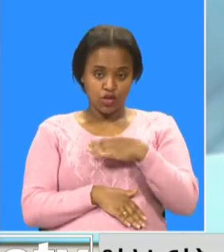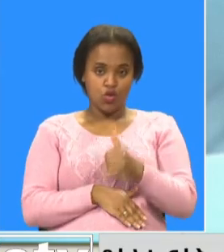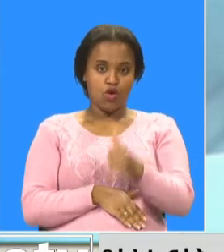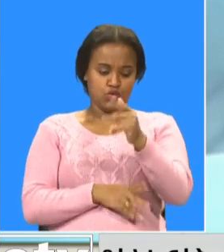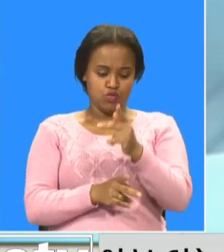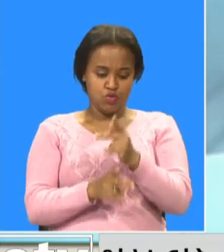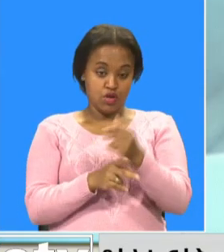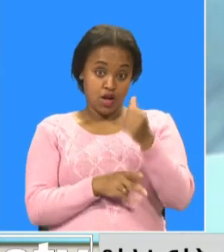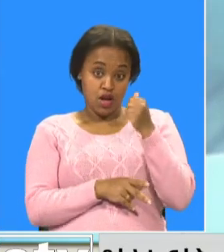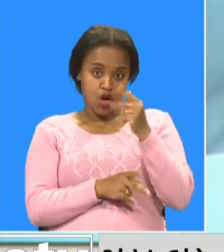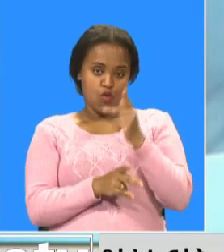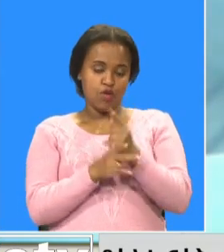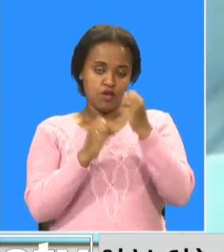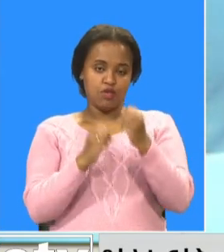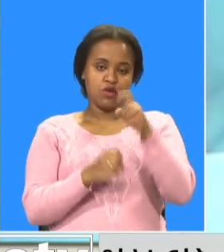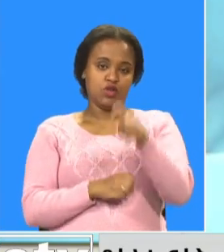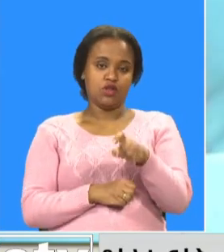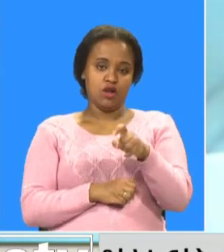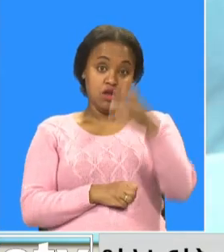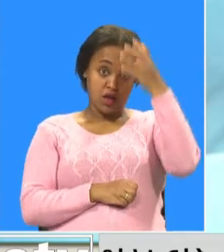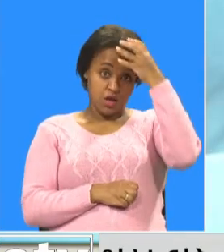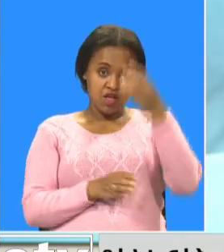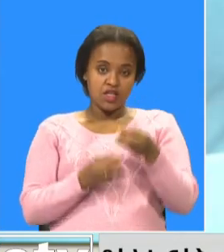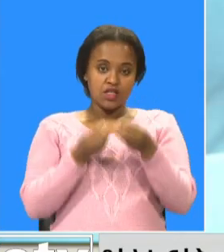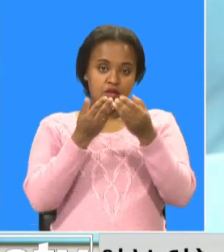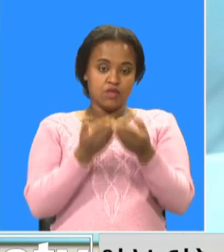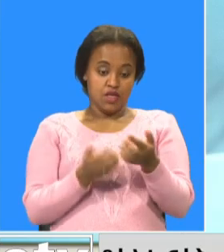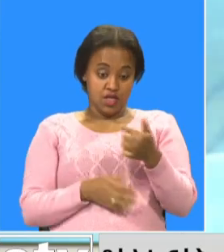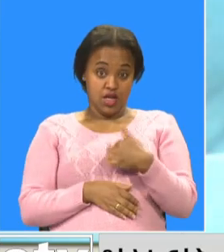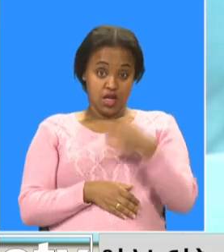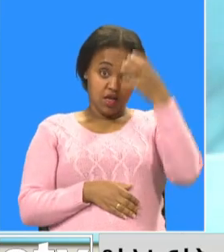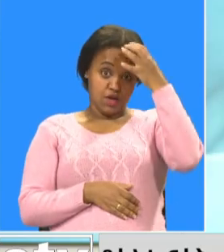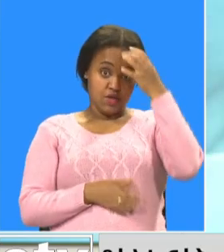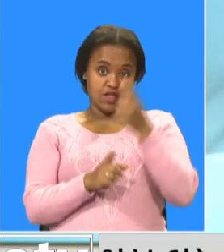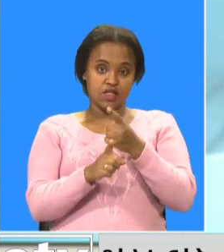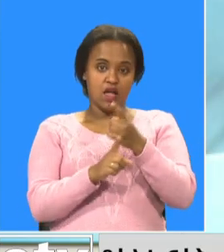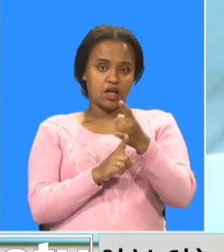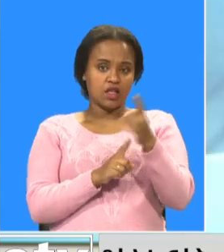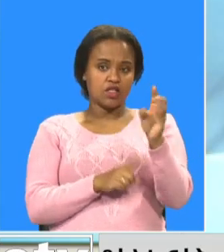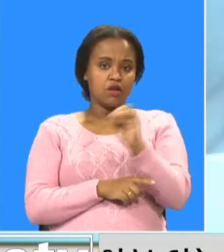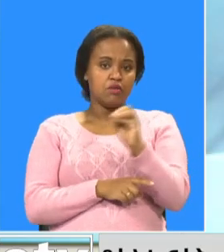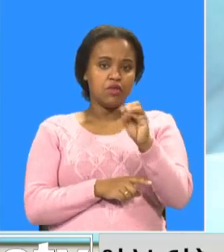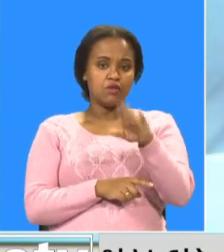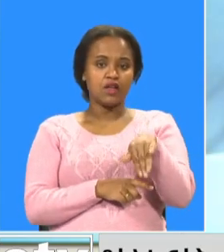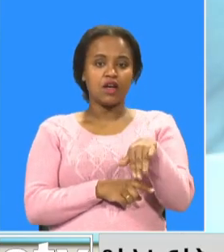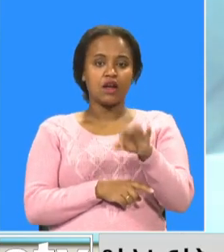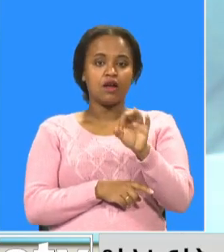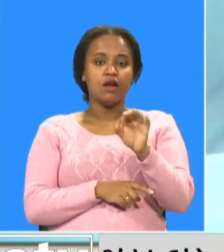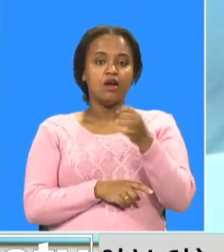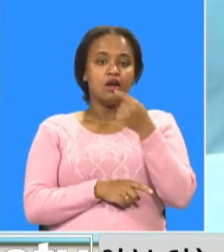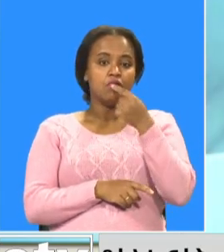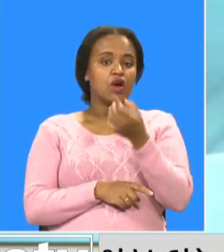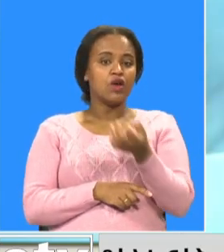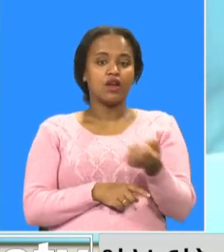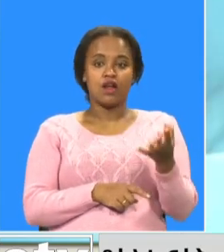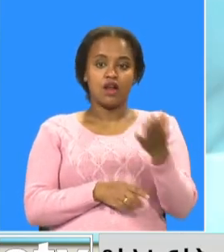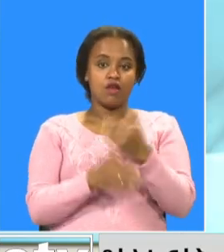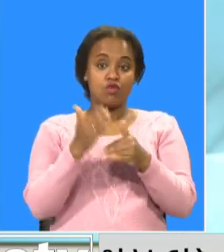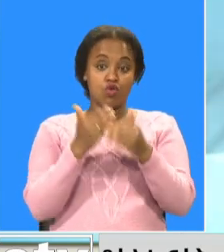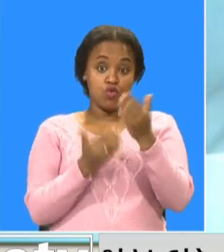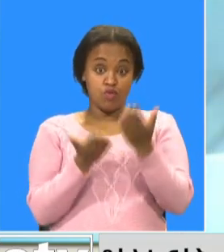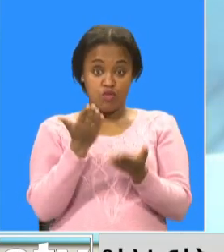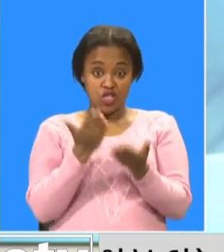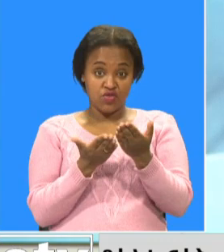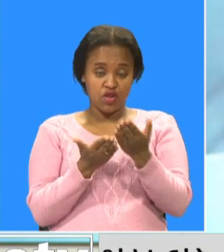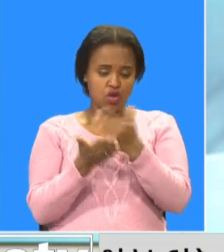በመጠበቅ ሌላውንም መጠበቅ መቻል አለበት። ከመንግስት የሚሰጠውን እኔ ከመንግስት አቅጣጫ ምንም ቀረ የምለው ነገር የለኝም። ሁሉ መስፈርት